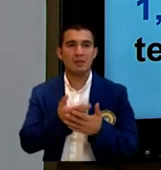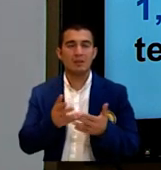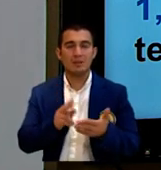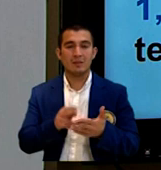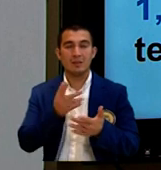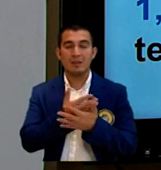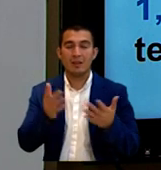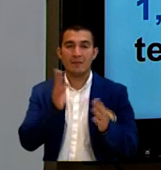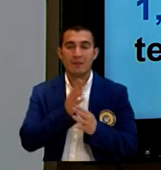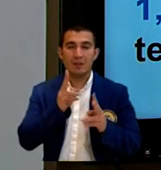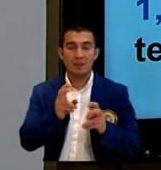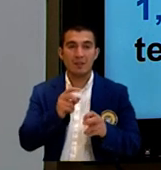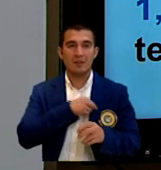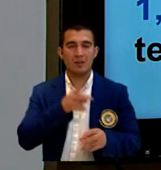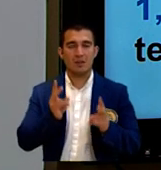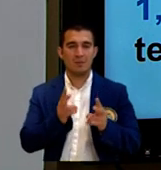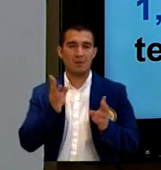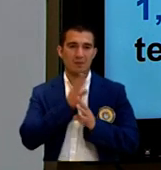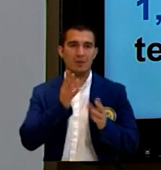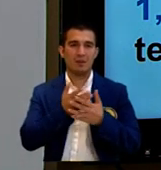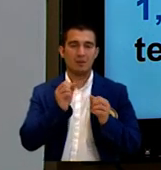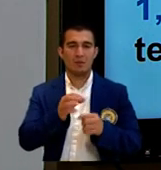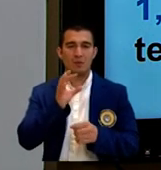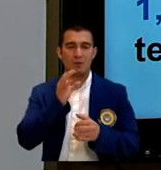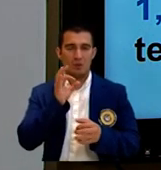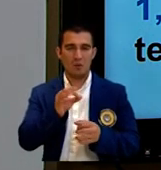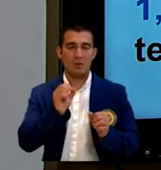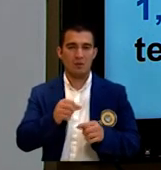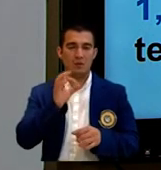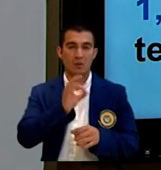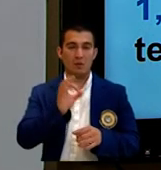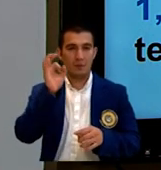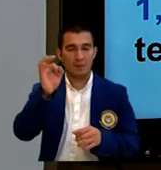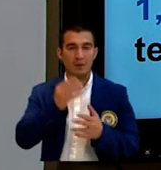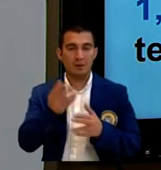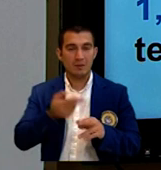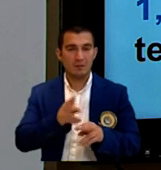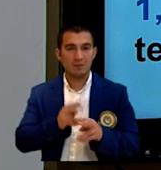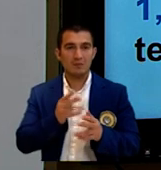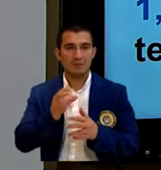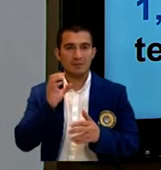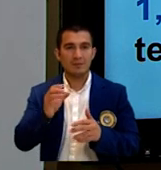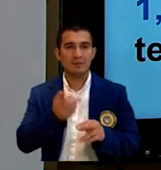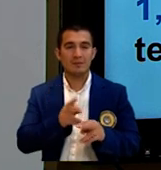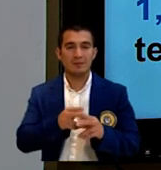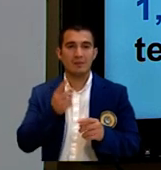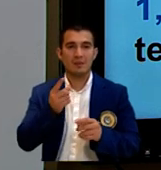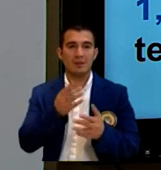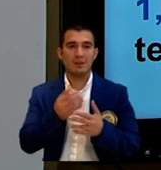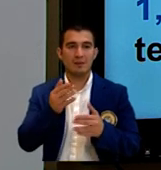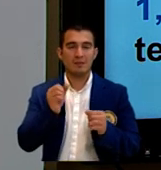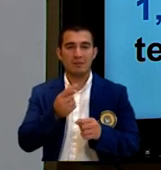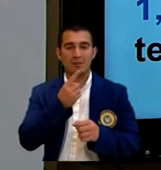molekulalarning konsentratsiyasi normal sharoitda, ya'ni 0 gradus temperatura va atmosfera bosimi 1 atmosfera bosimiga